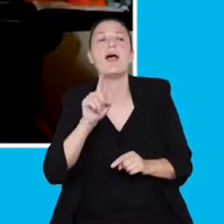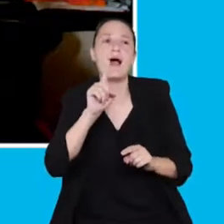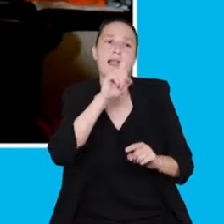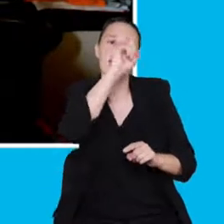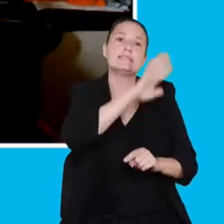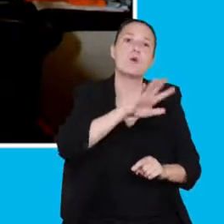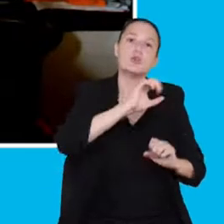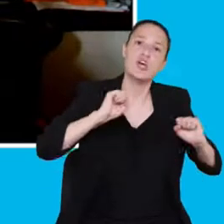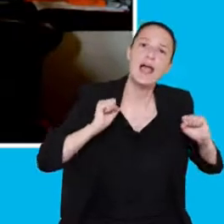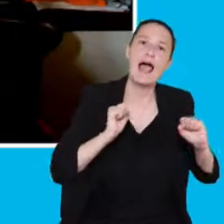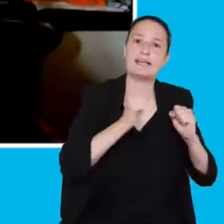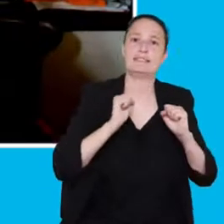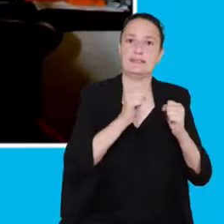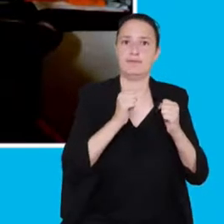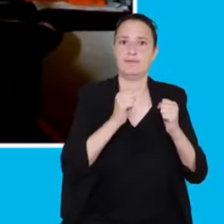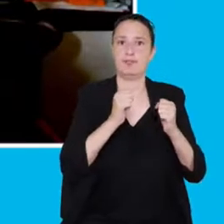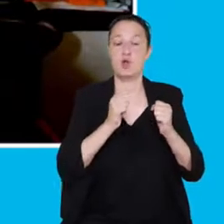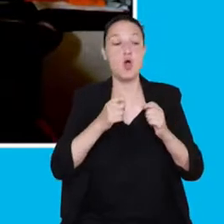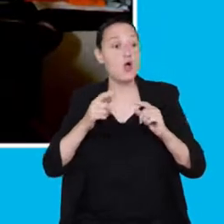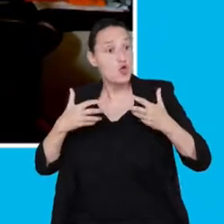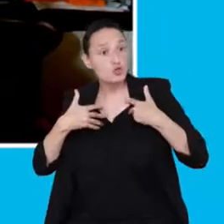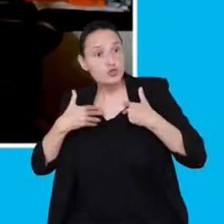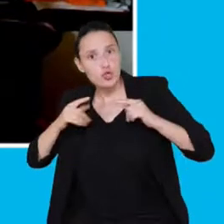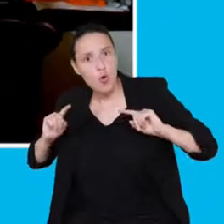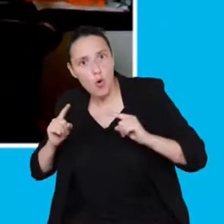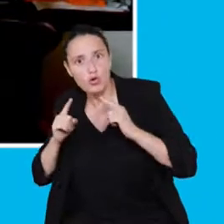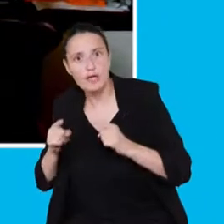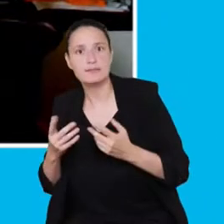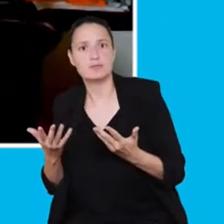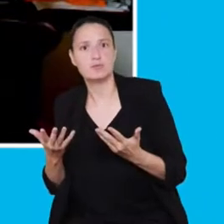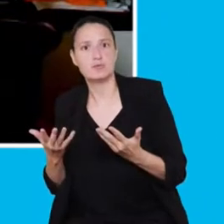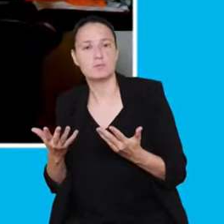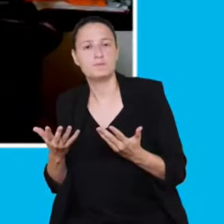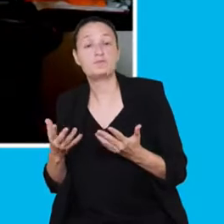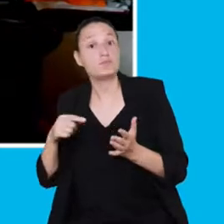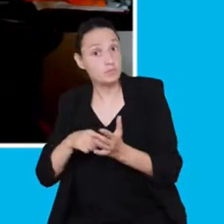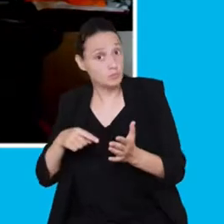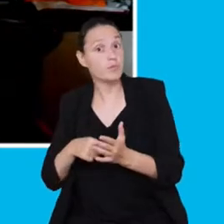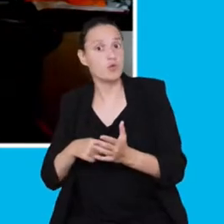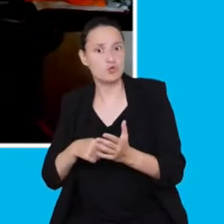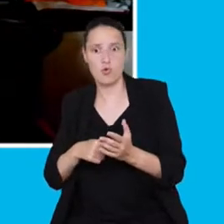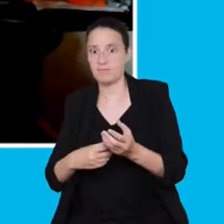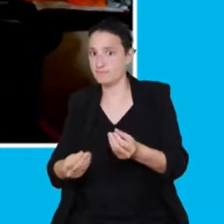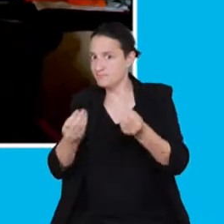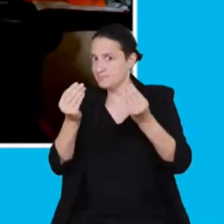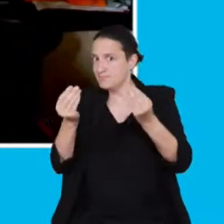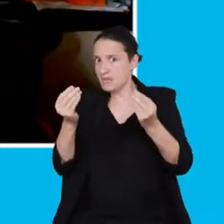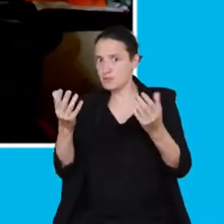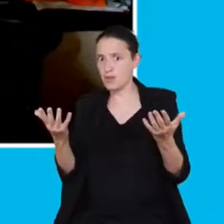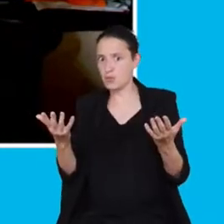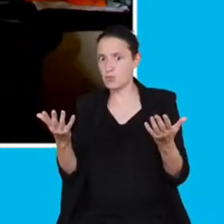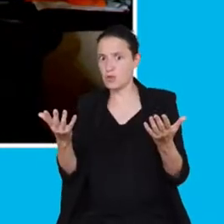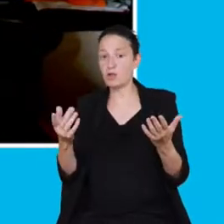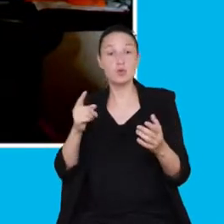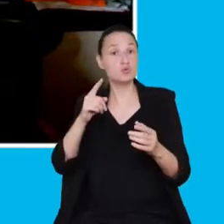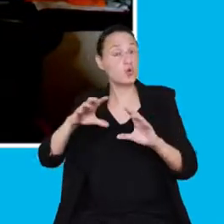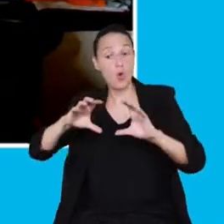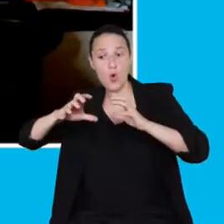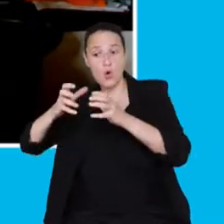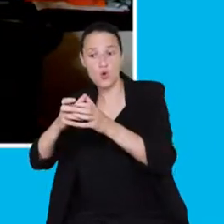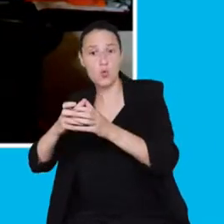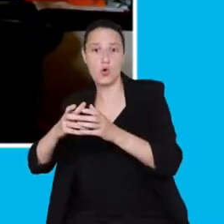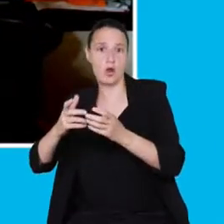społecznie, organizatorów życia. I to jest fenomen niezwykły, dotyczy i ruchu